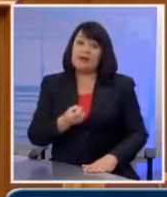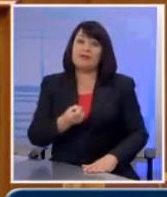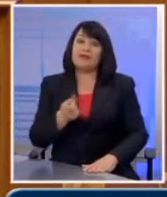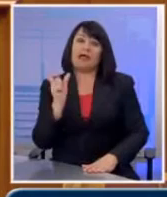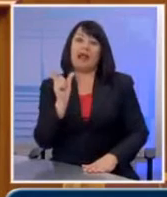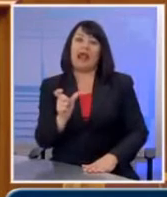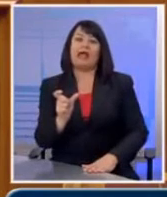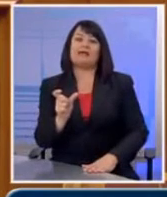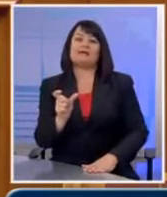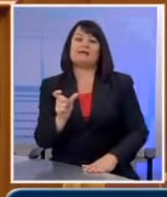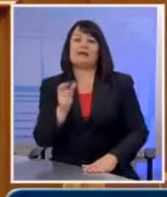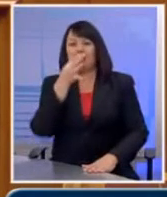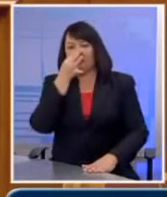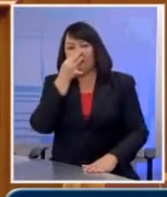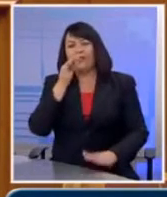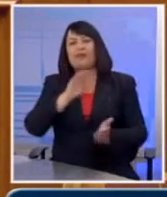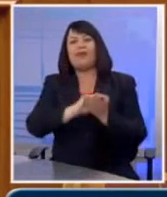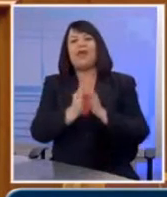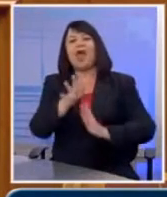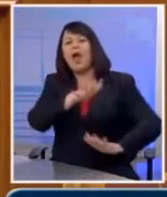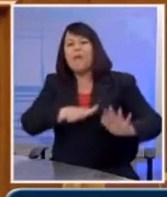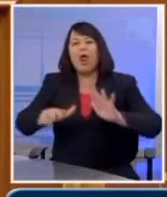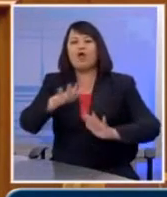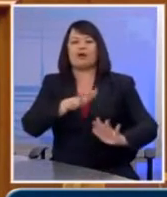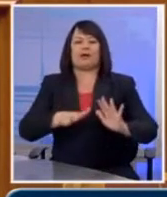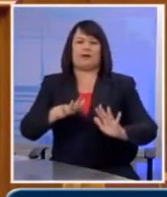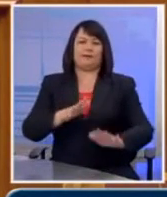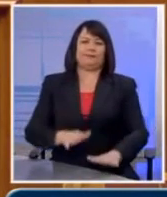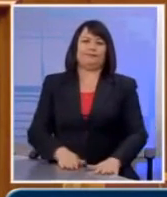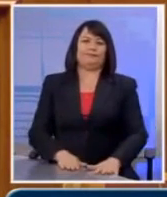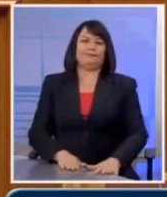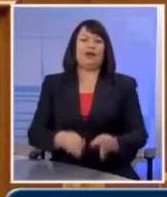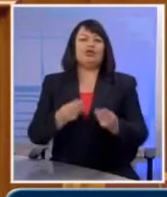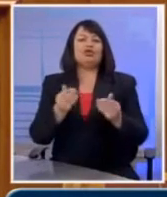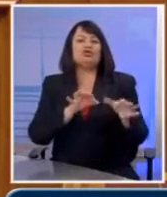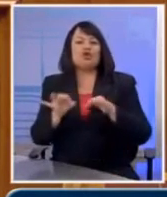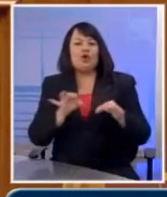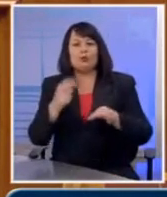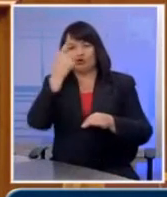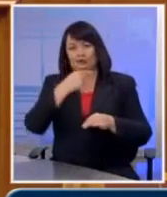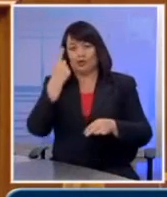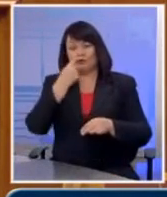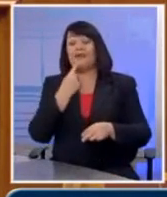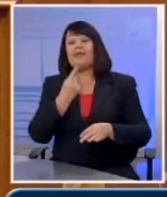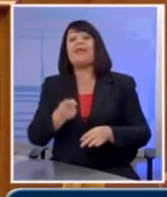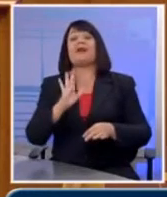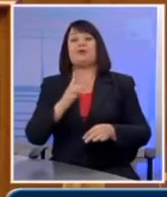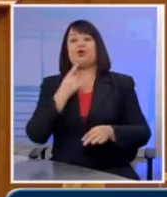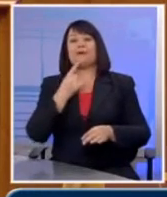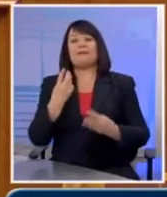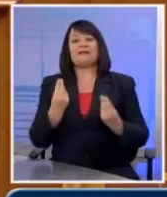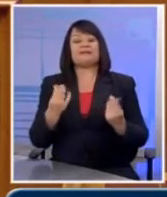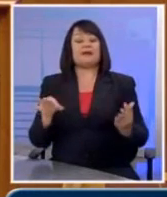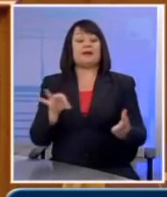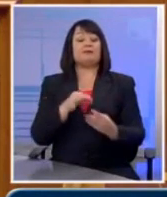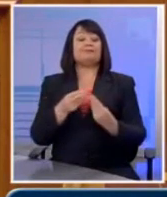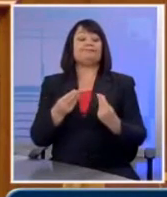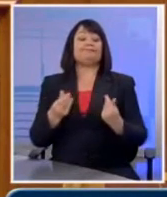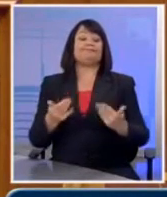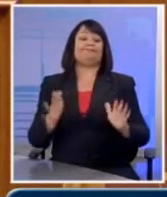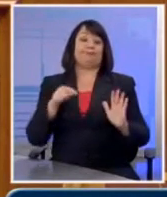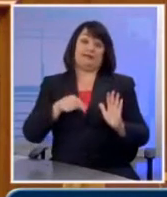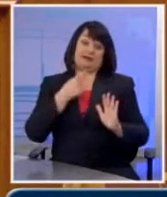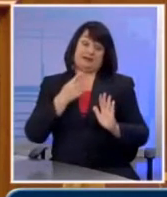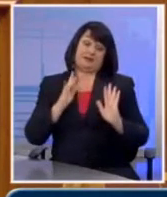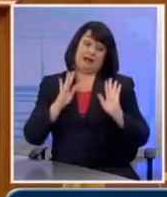διαπλοκή. Τις μεθόδους, τα πρόσωπα, δεν θα τα πω γιατί είπα σήμερα θα είμαι μετριοπαθής.